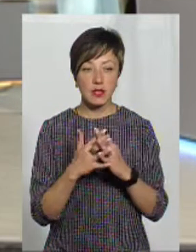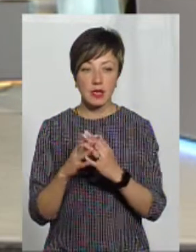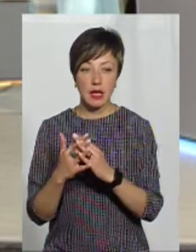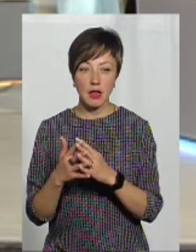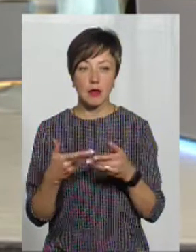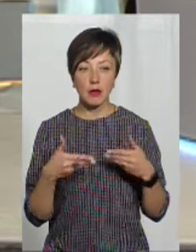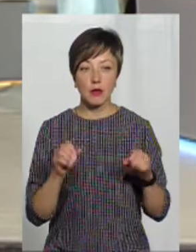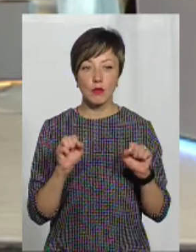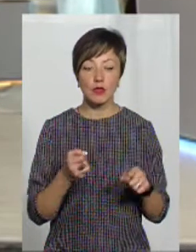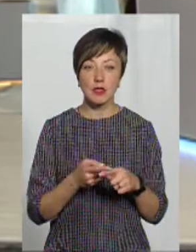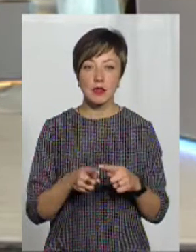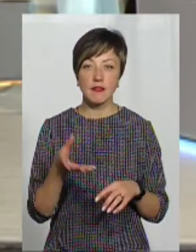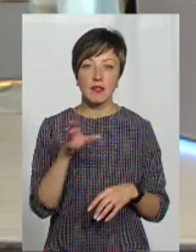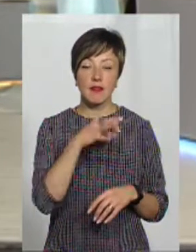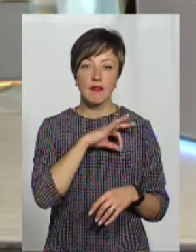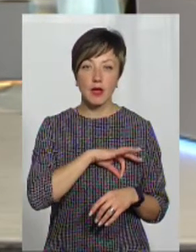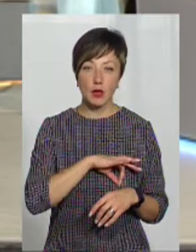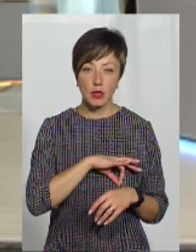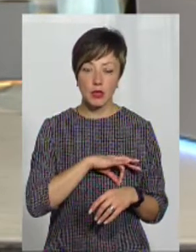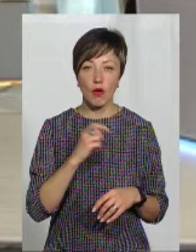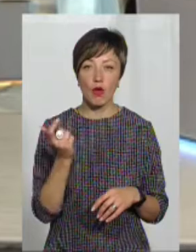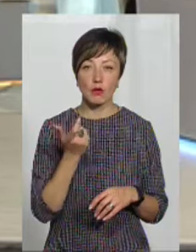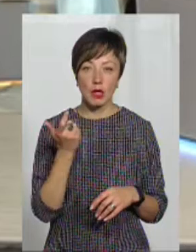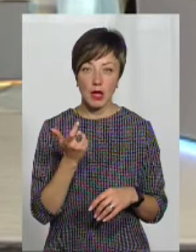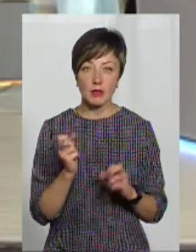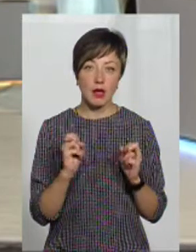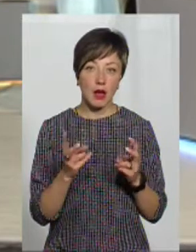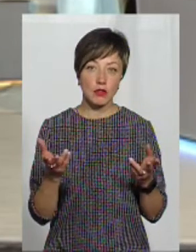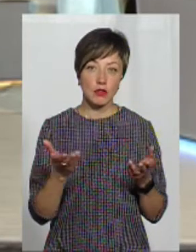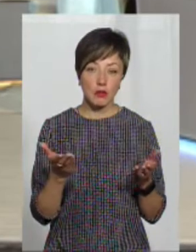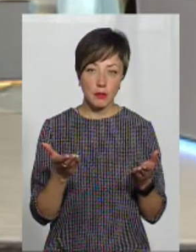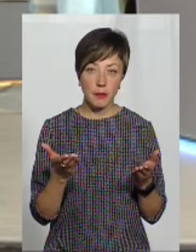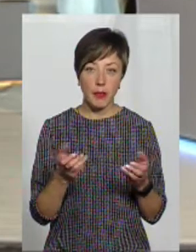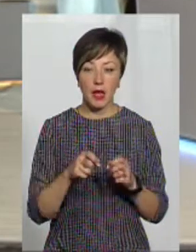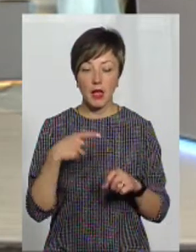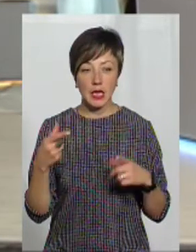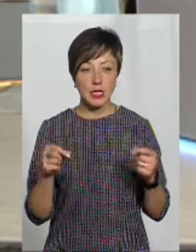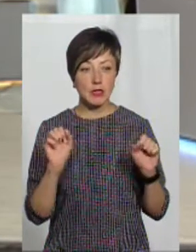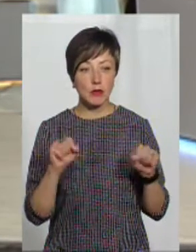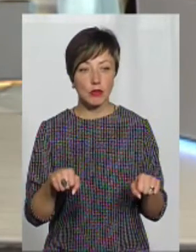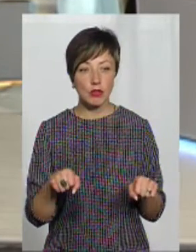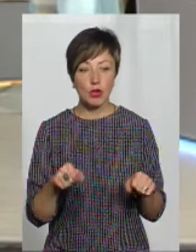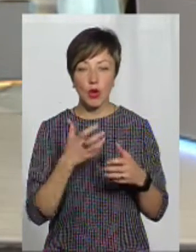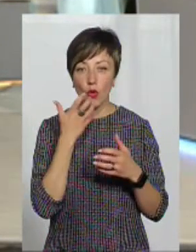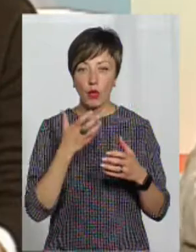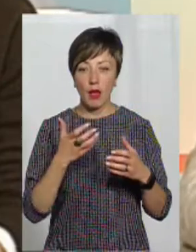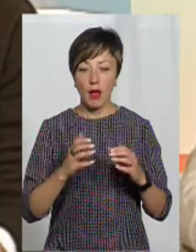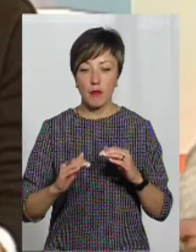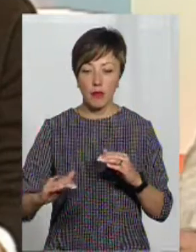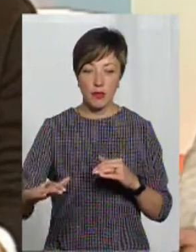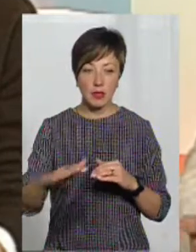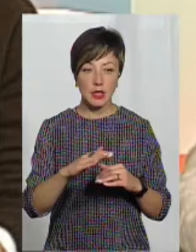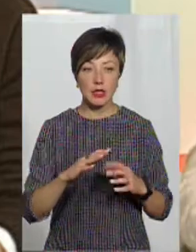там ми можемо це все використати в господарстві якимось чином, там листям можна утеплювати різні